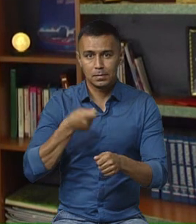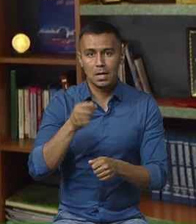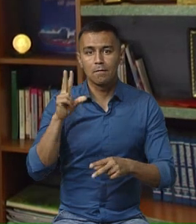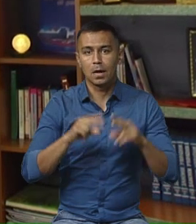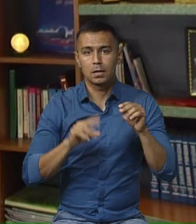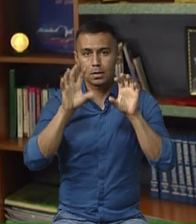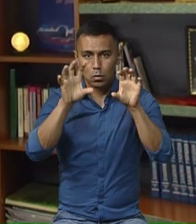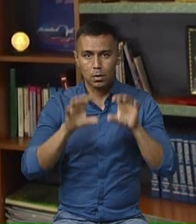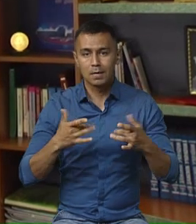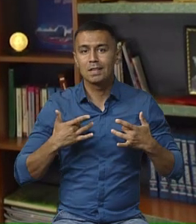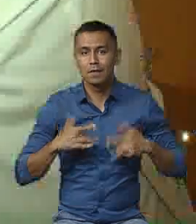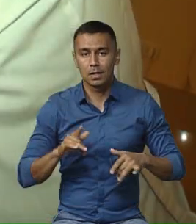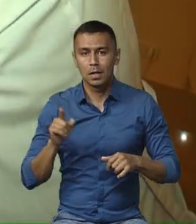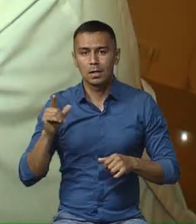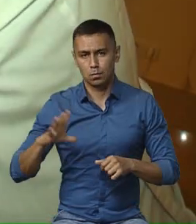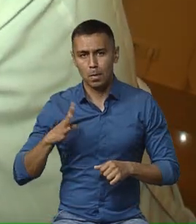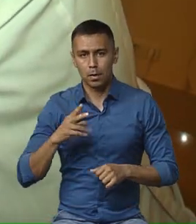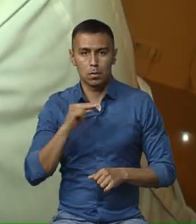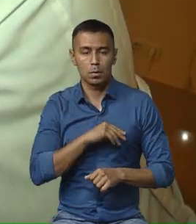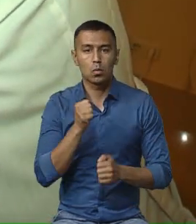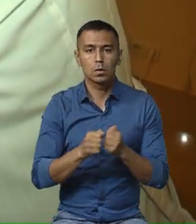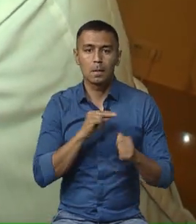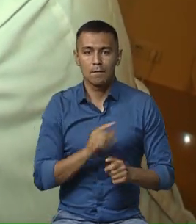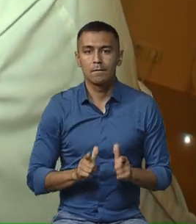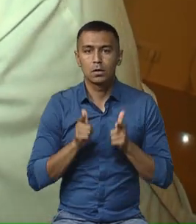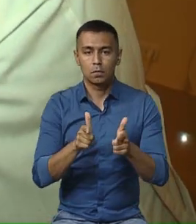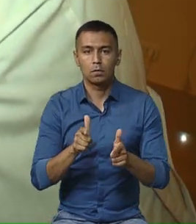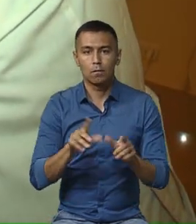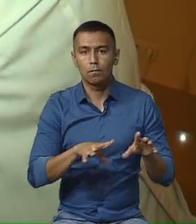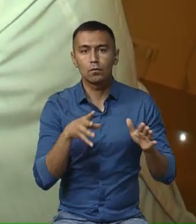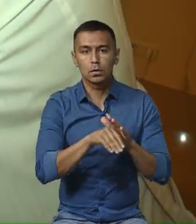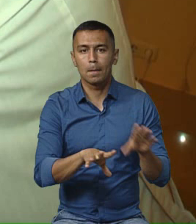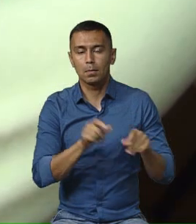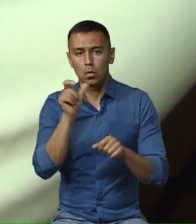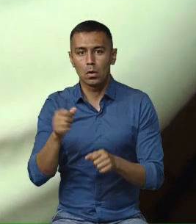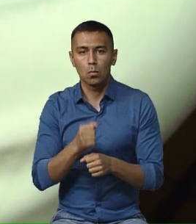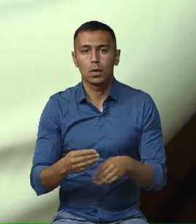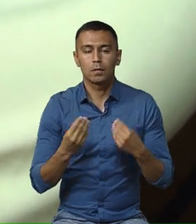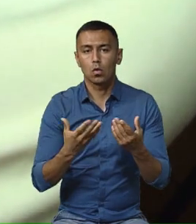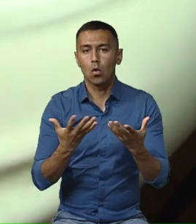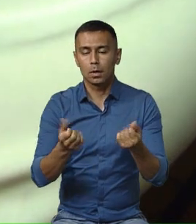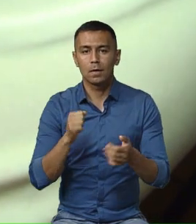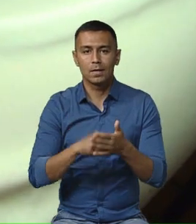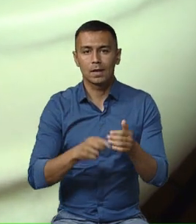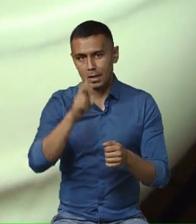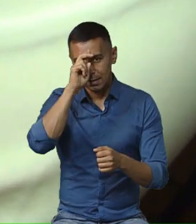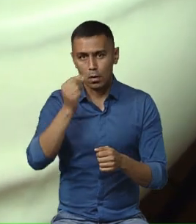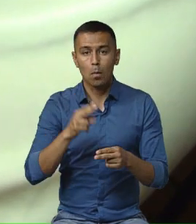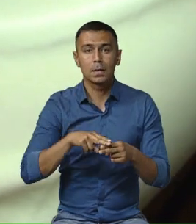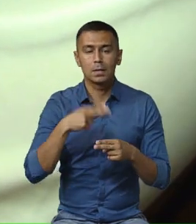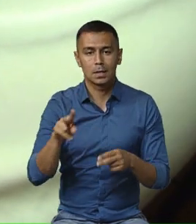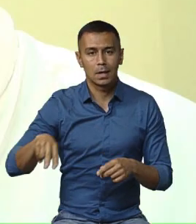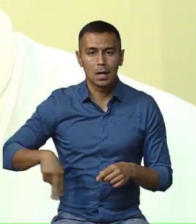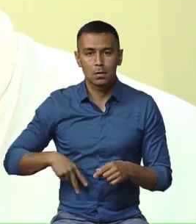вважається законодавством звільнена з тої роботи. За кожну працевлаштовану внутрішню переміщену особу роботодавці отримують від держави компенсацію.